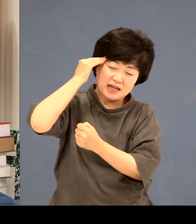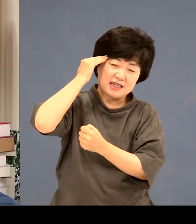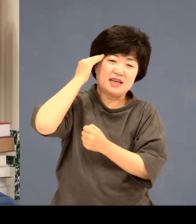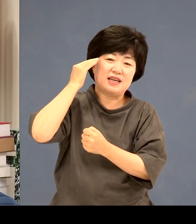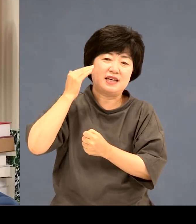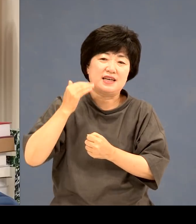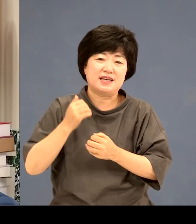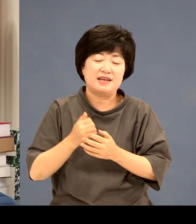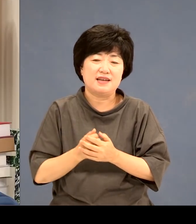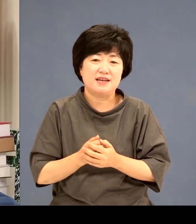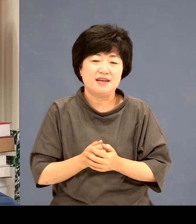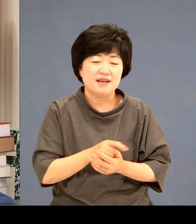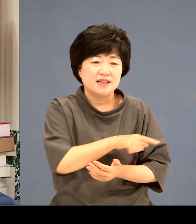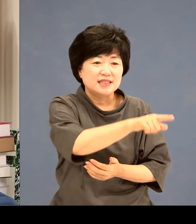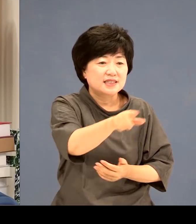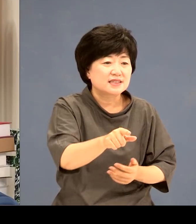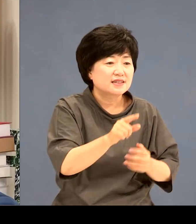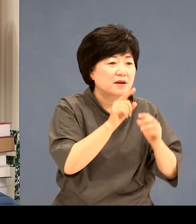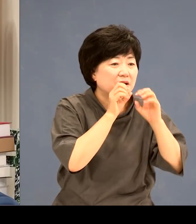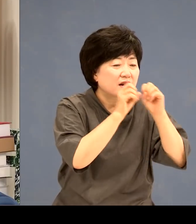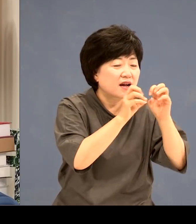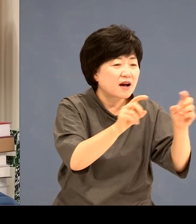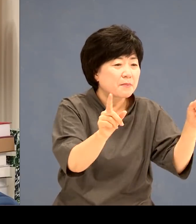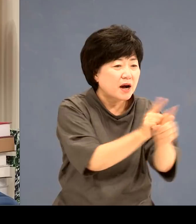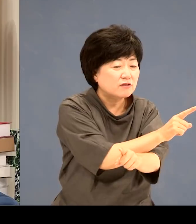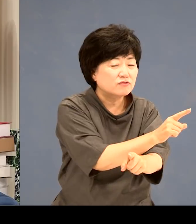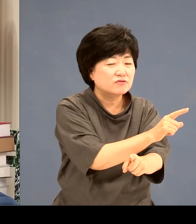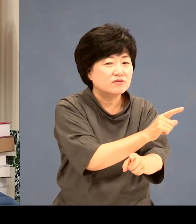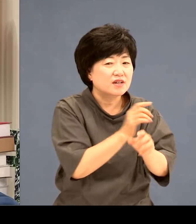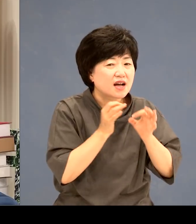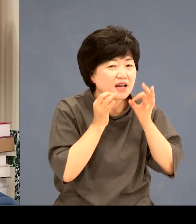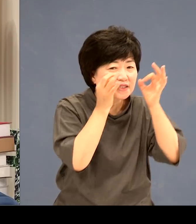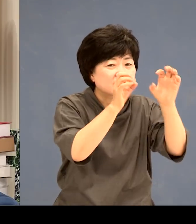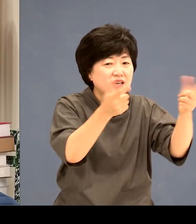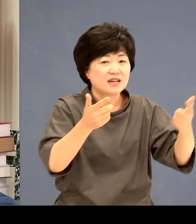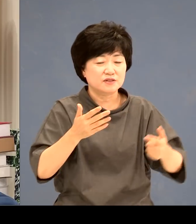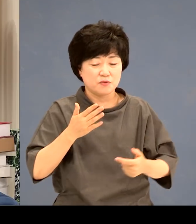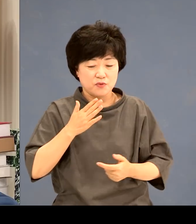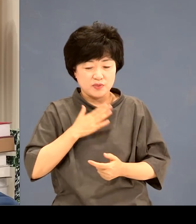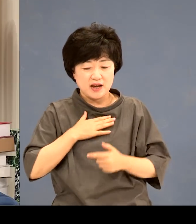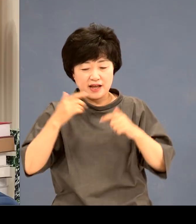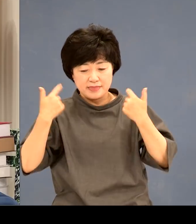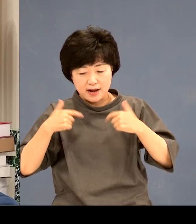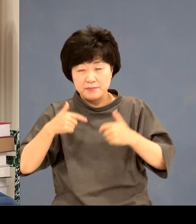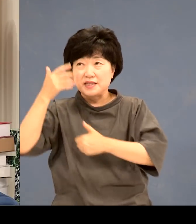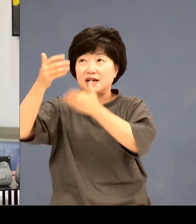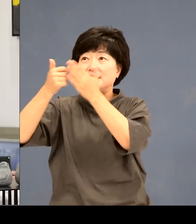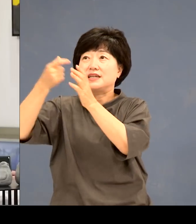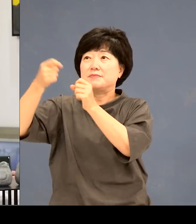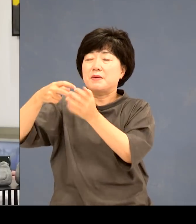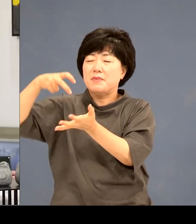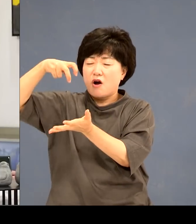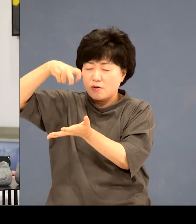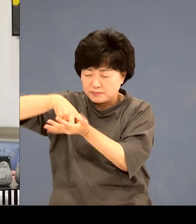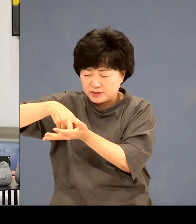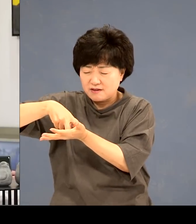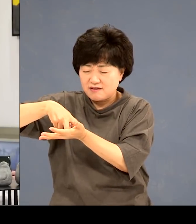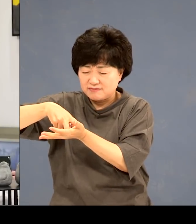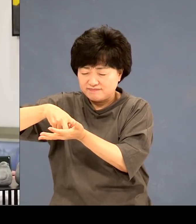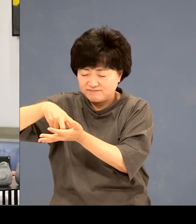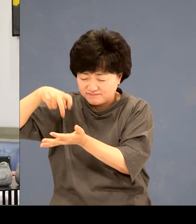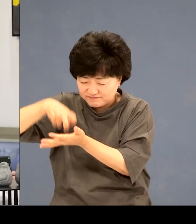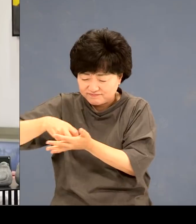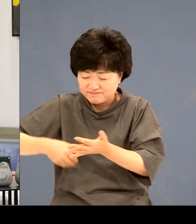중요한 사역은 그들을 바꾸기 위해서 막 애쓰는 것이 아니라 내가 날마다 하나님 앞에 엎드러지는 것이 하나님이